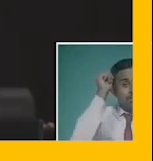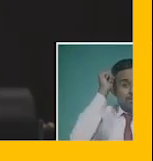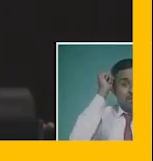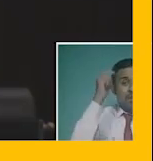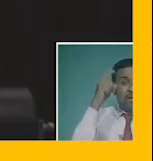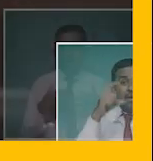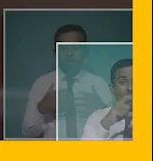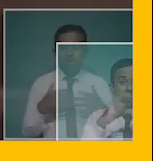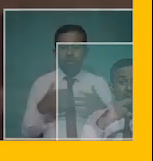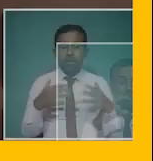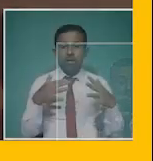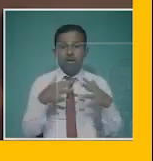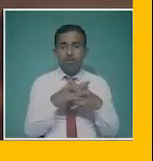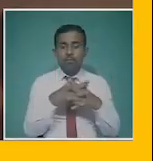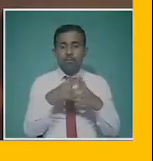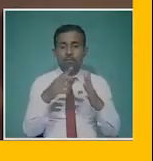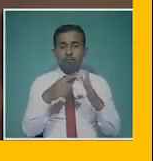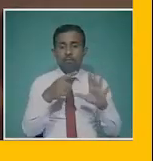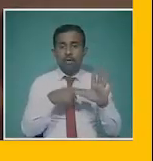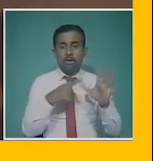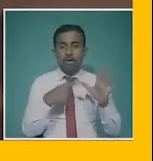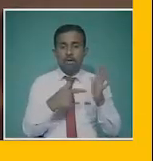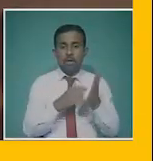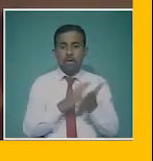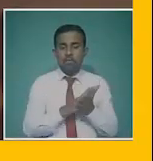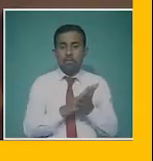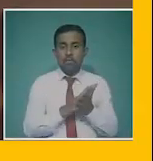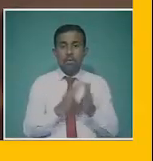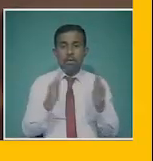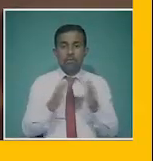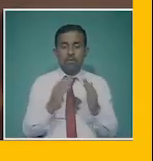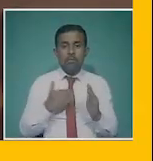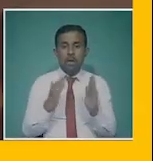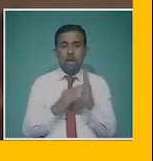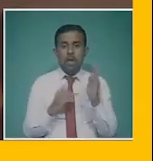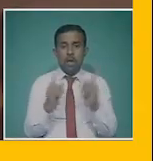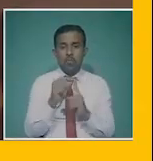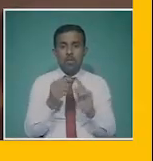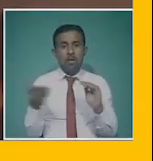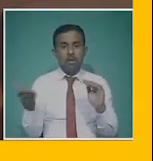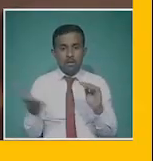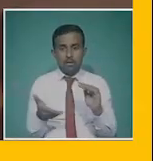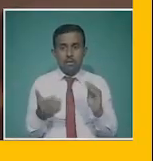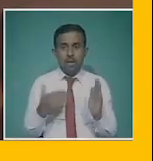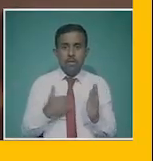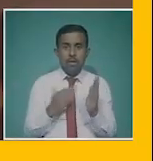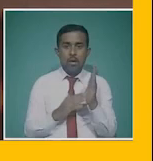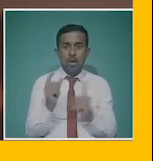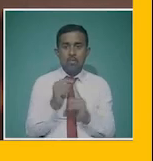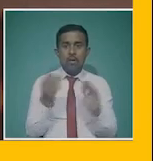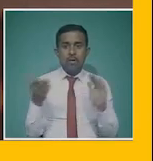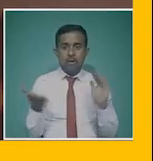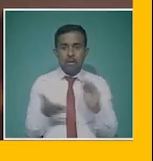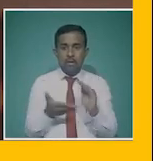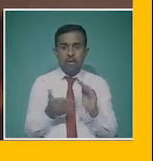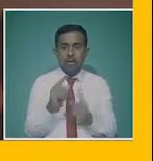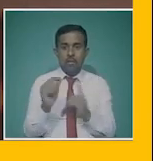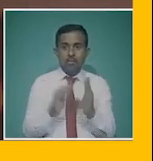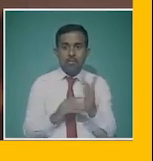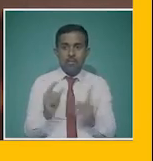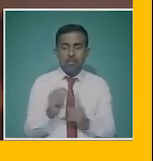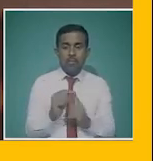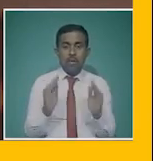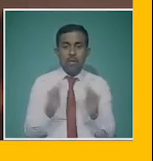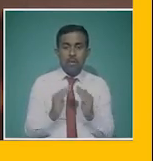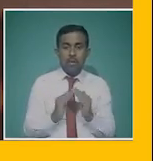පටන් ගත්තා. ආණ්ඩු පක්ෂයේ ප්‍රධාන සංවිධායක ප්‍රසන්න රණතුංග හිටියේ පාර්ලිමේන්තුවේ ඔහුගේ කාර්යාලයේ. මේ කතාව